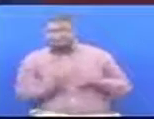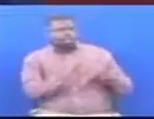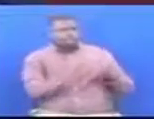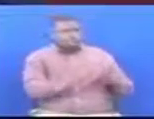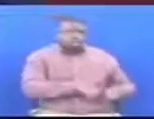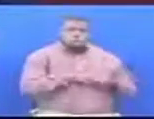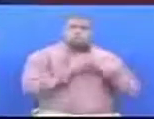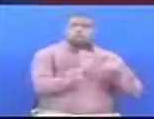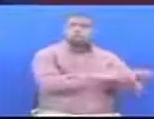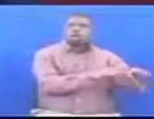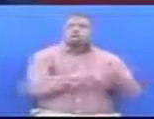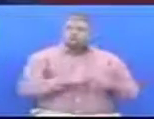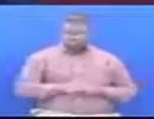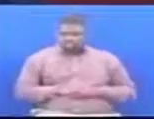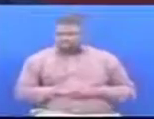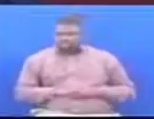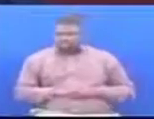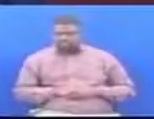Rukwa.